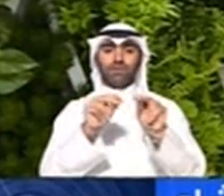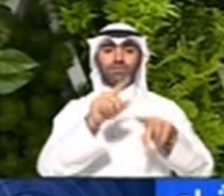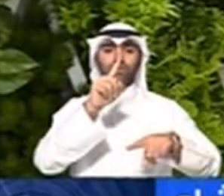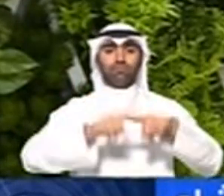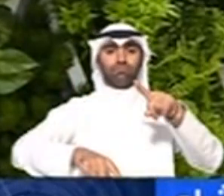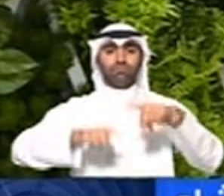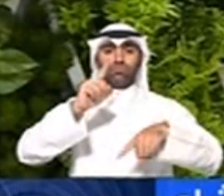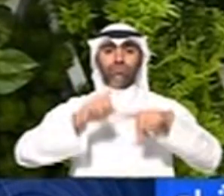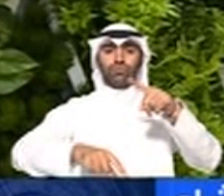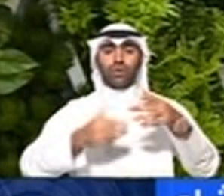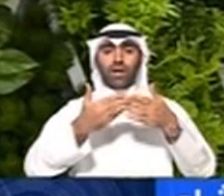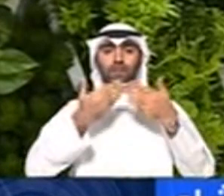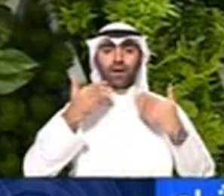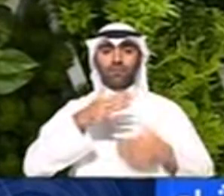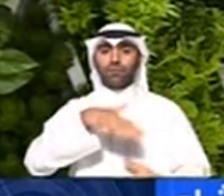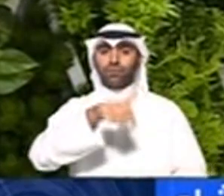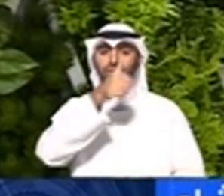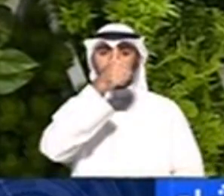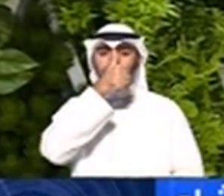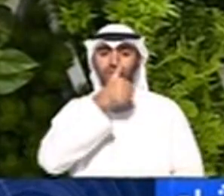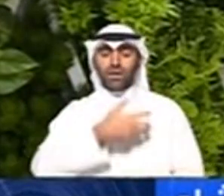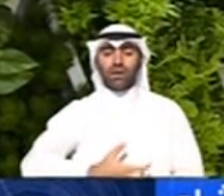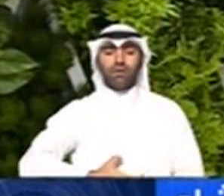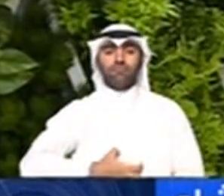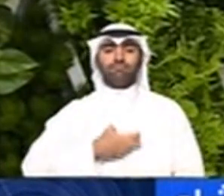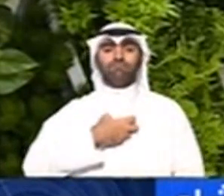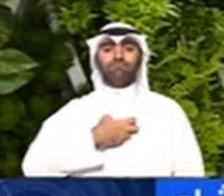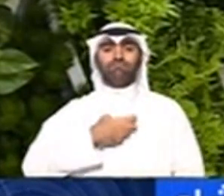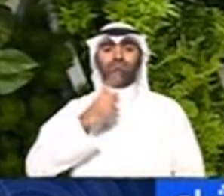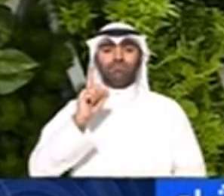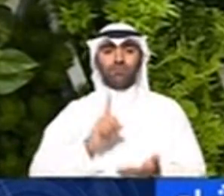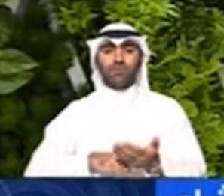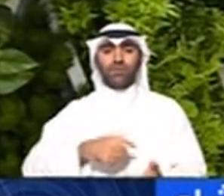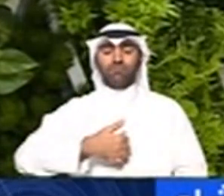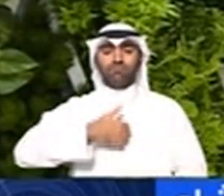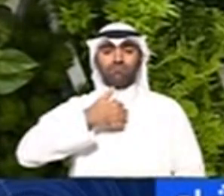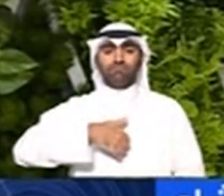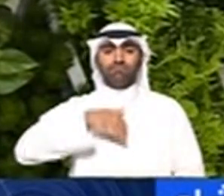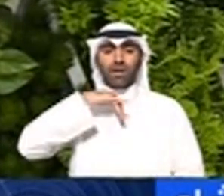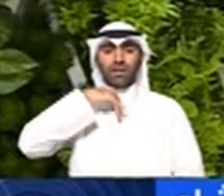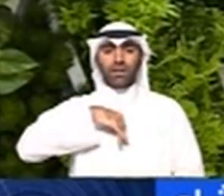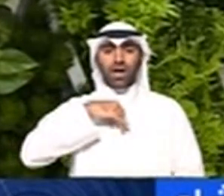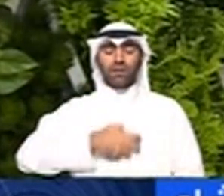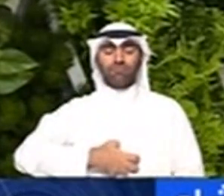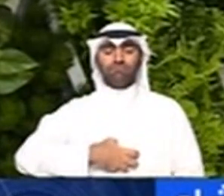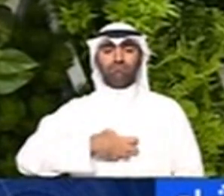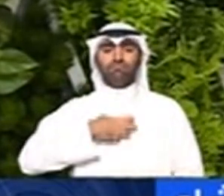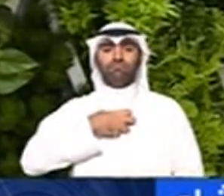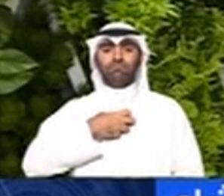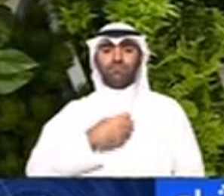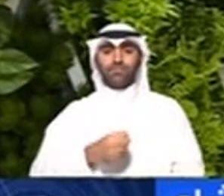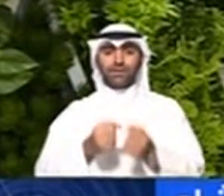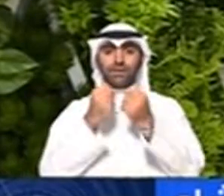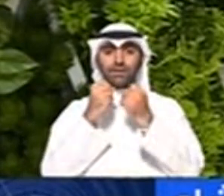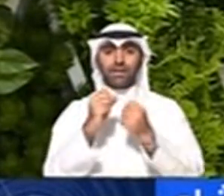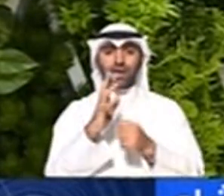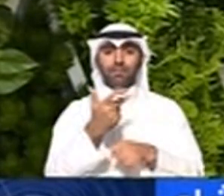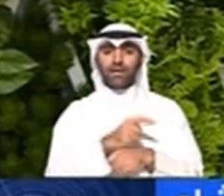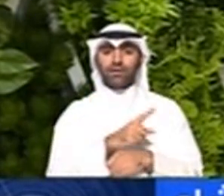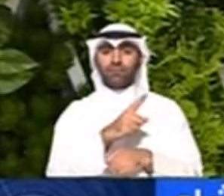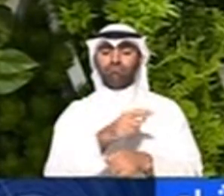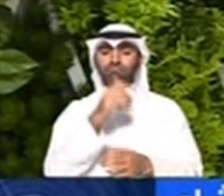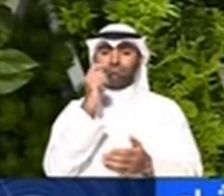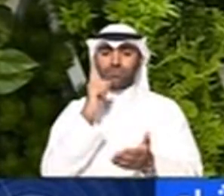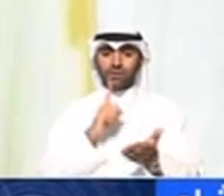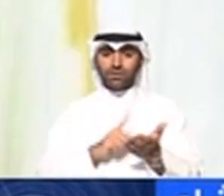وفاته، هذه الكلمات وهذه المشاعر حقيقة كلها مشاعر، هي نفسها نفس قادتنا، هي